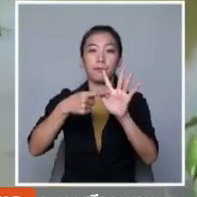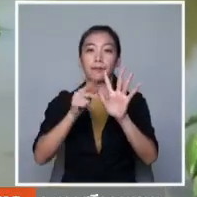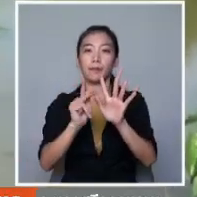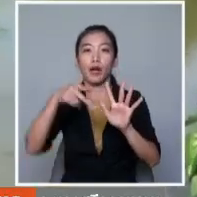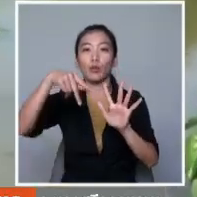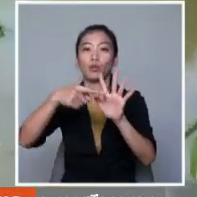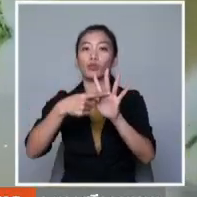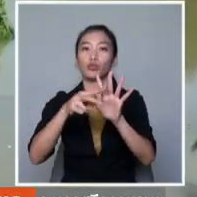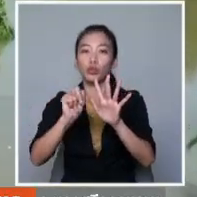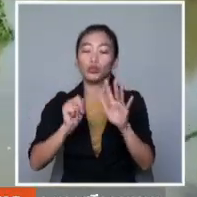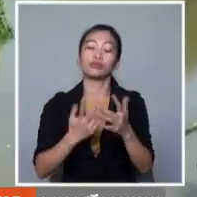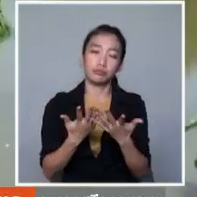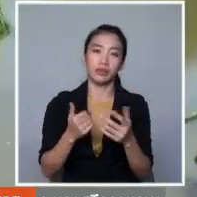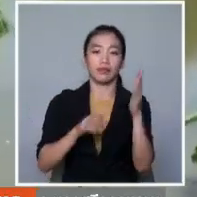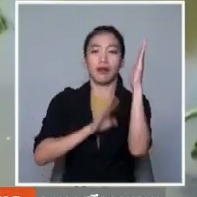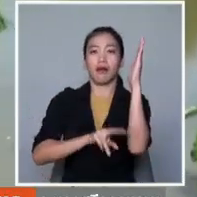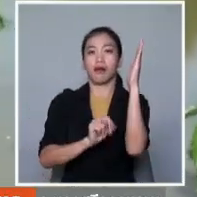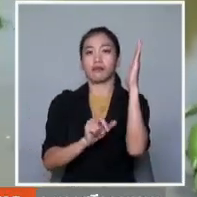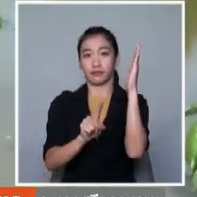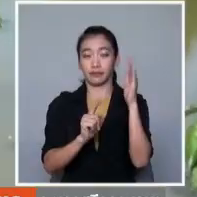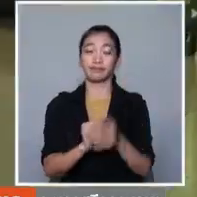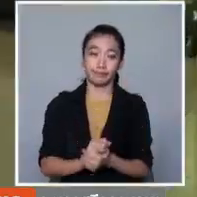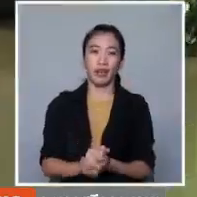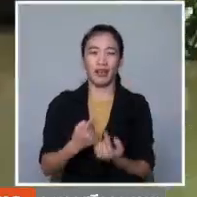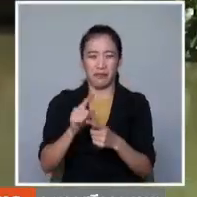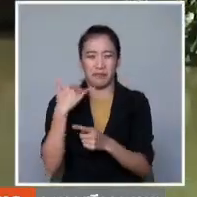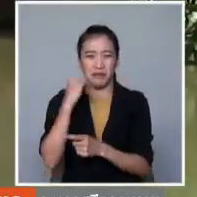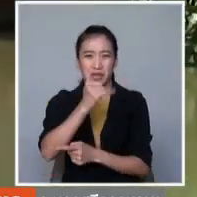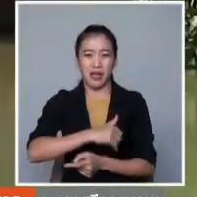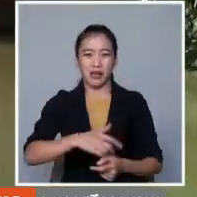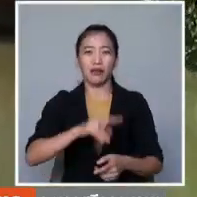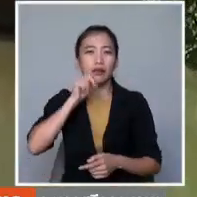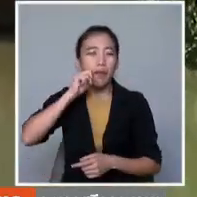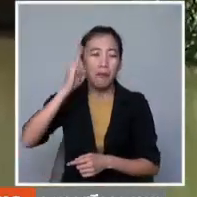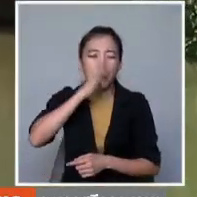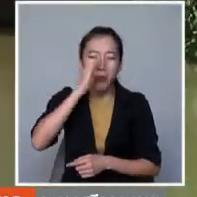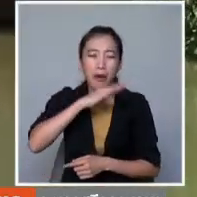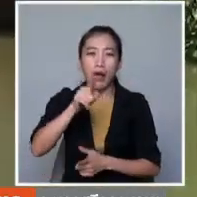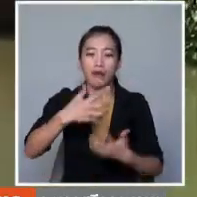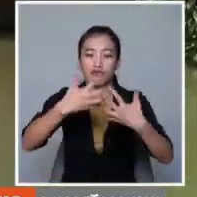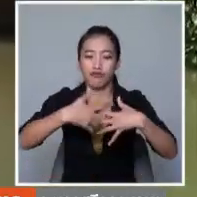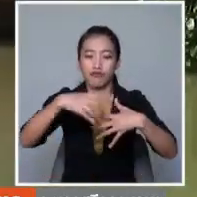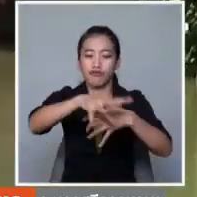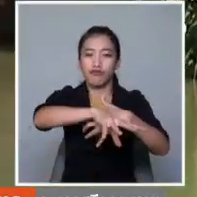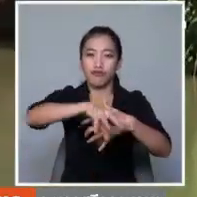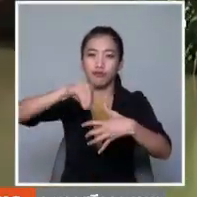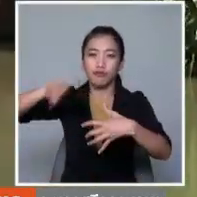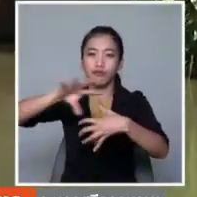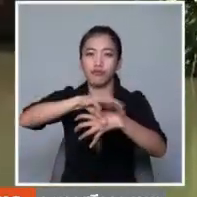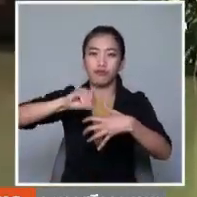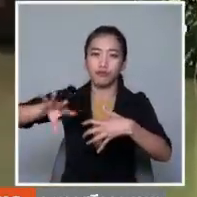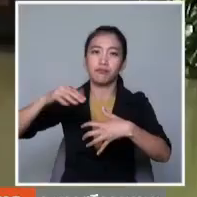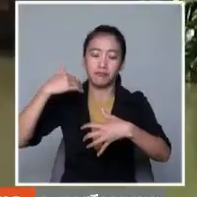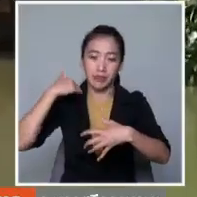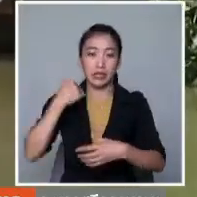บางจุดกำลังมีการสูบน้ำเน่าเสียส่วนอาคารสำนักงานที่ทำการของภูเขาขยะของเทศบาลนครศรีธรรมรา